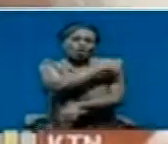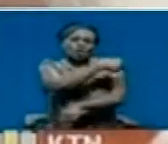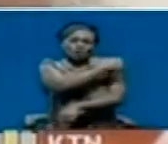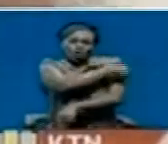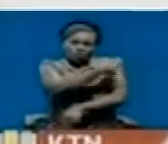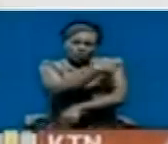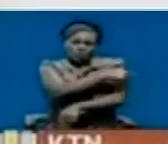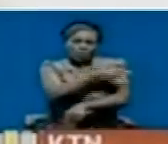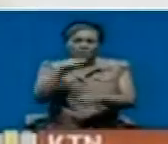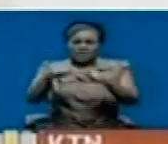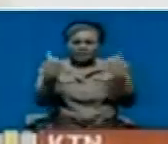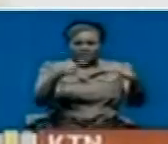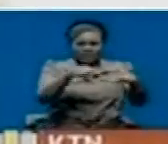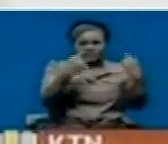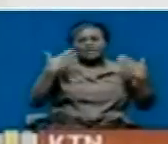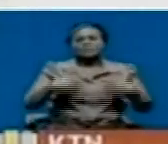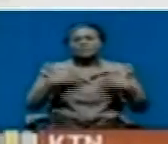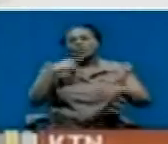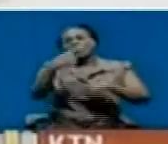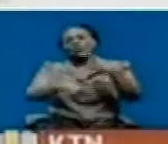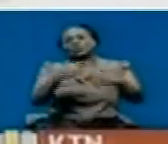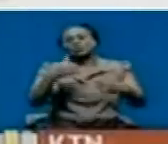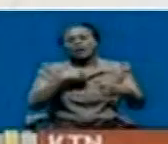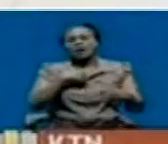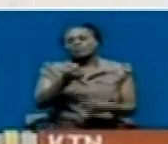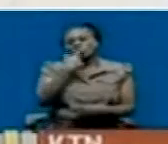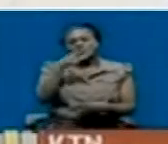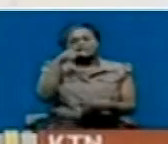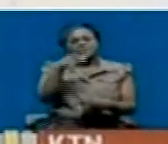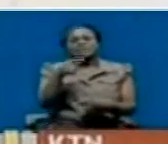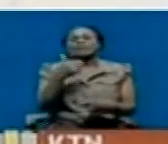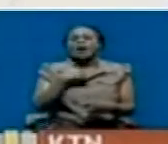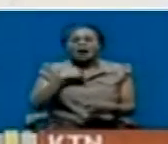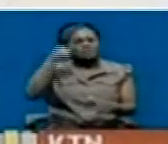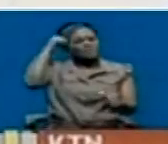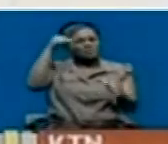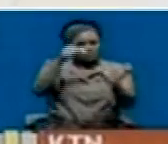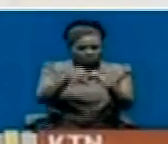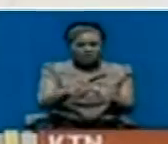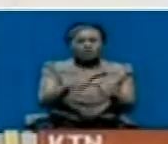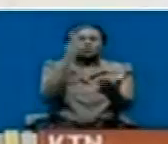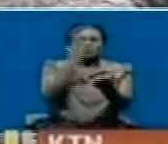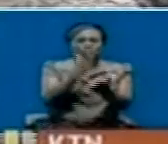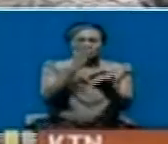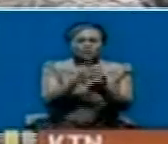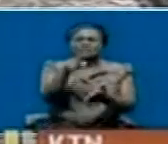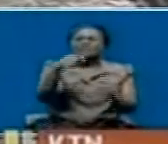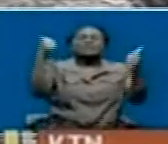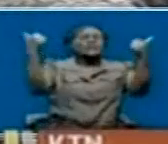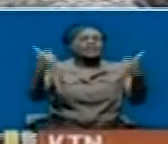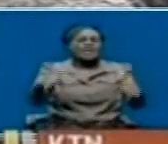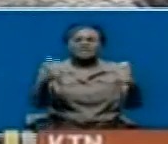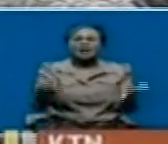Eldama Ravine, majeruhi wangali wanauguza majeraha yatakayoacha kovu zitakazokumbusha kutothubutu